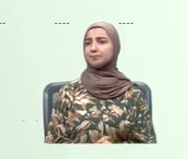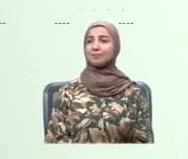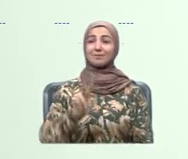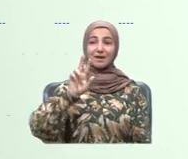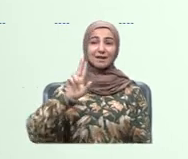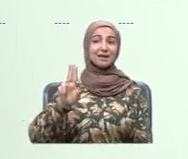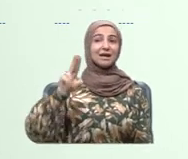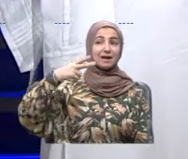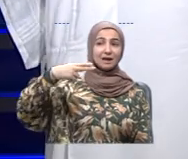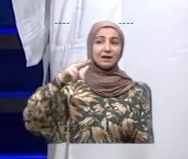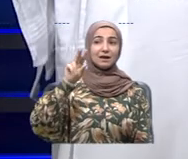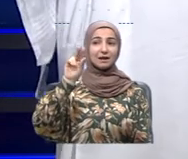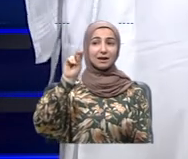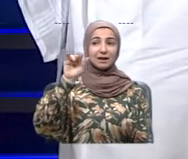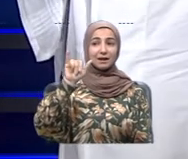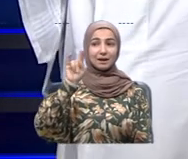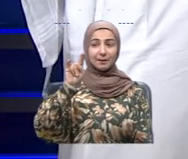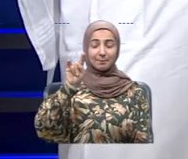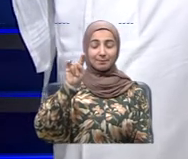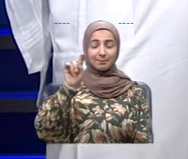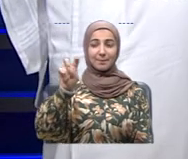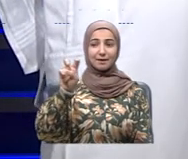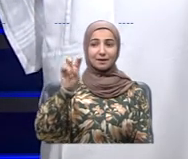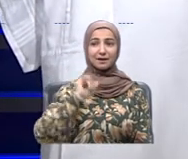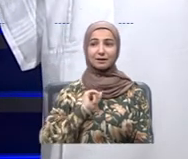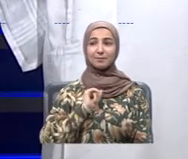صحفي وهو إضافة رأي على رأي،